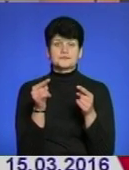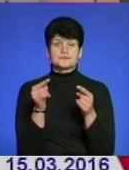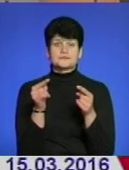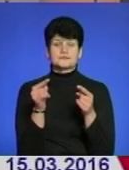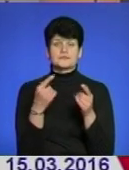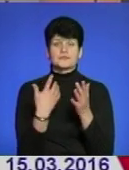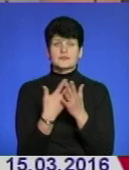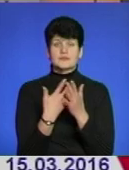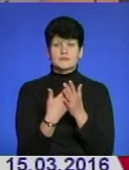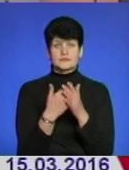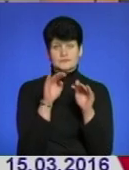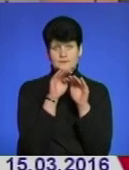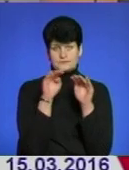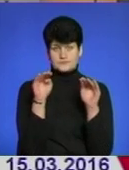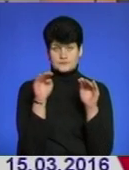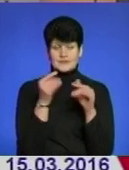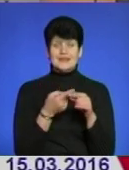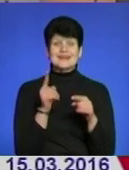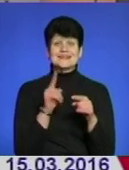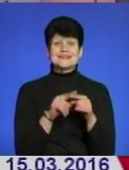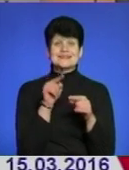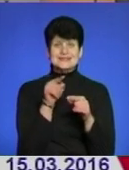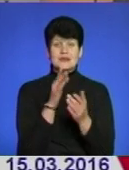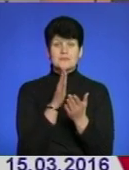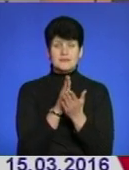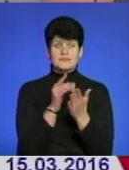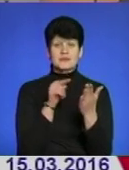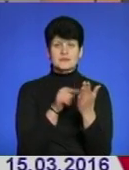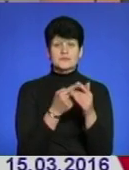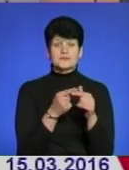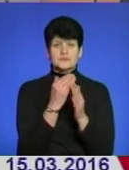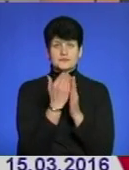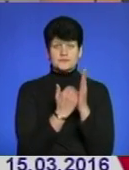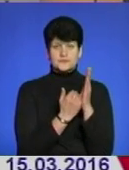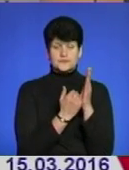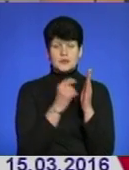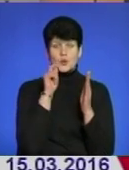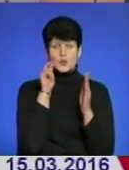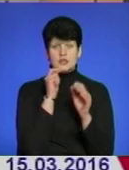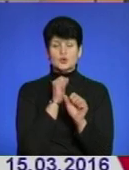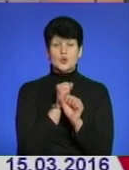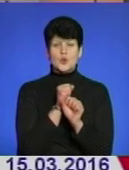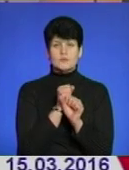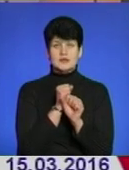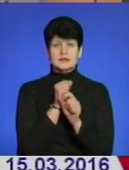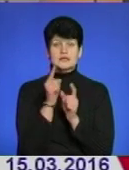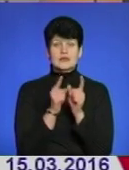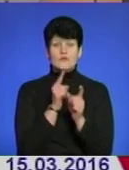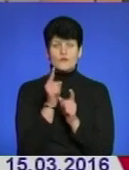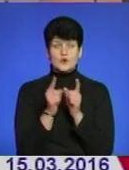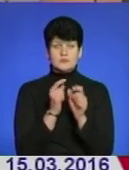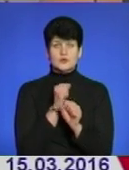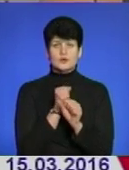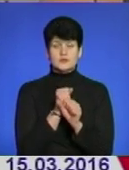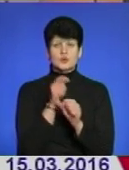на певному відповідному рівні. Саме це має на меті ця програма. Україну роблять самі українці, реформу роблять самі українці,